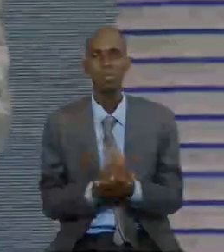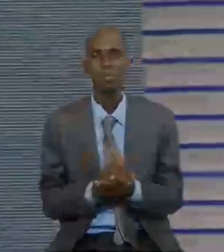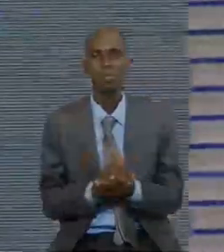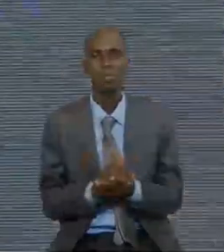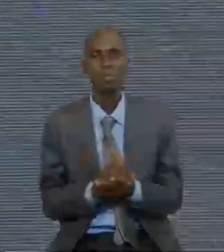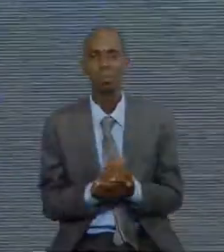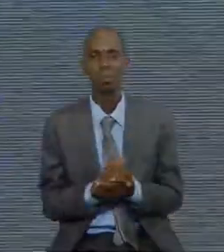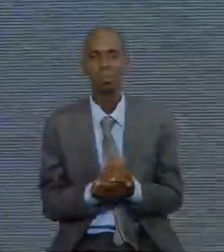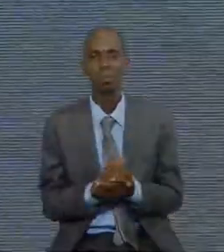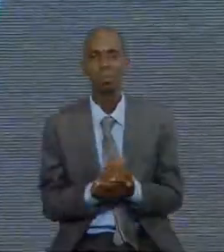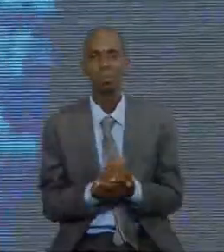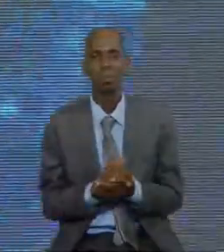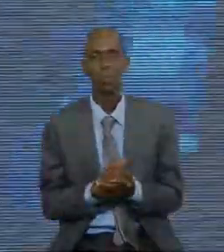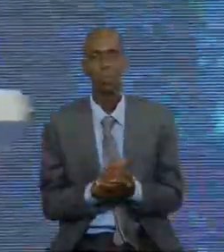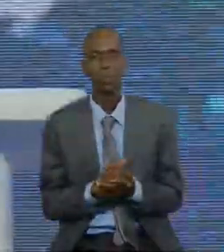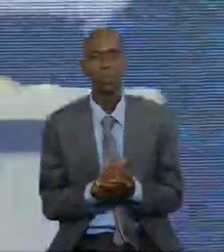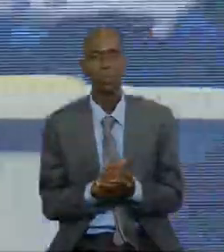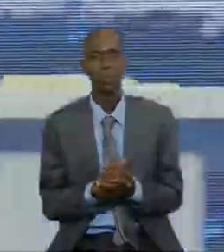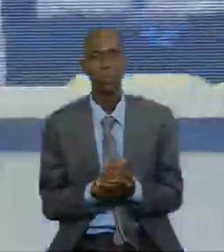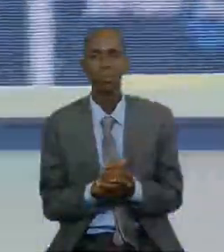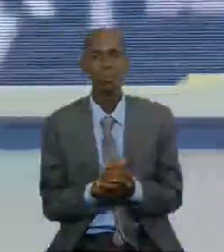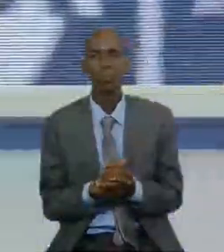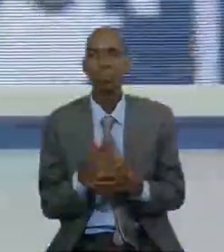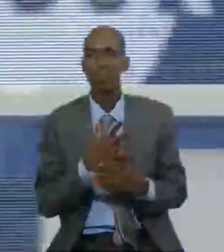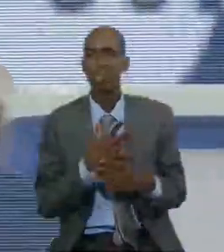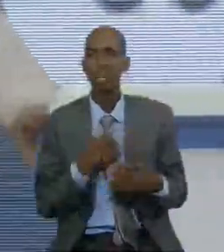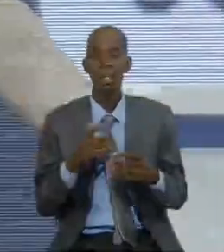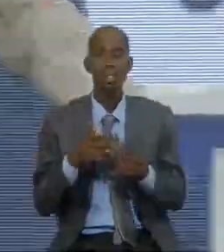les conséquences de tes péchés